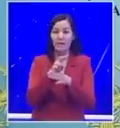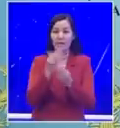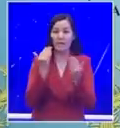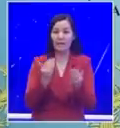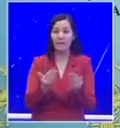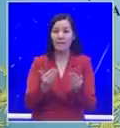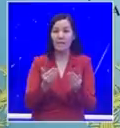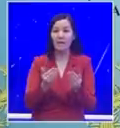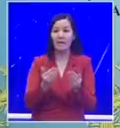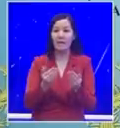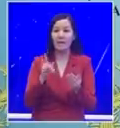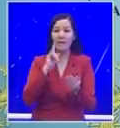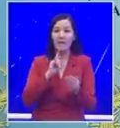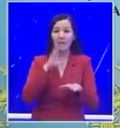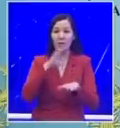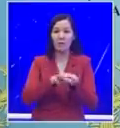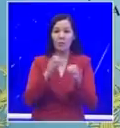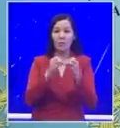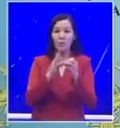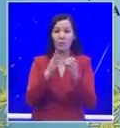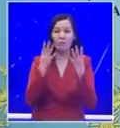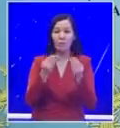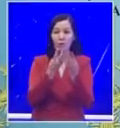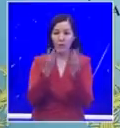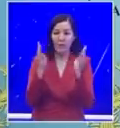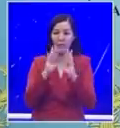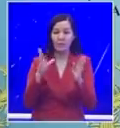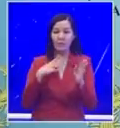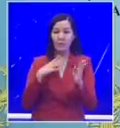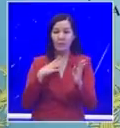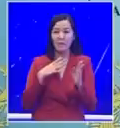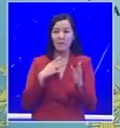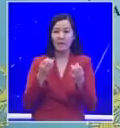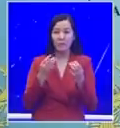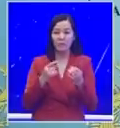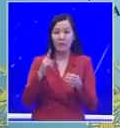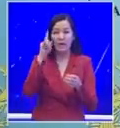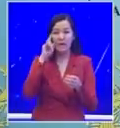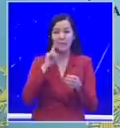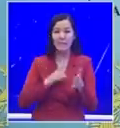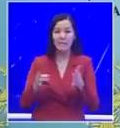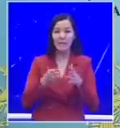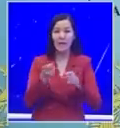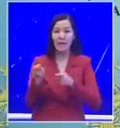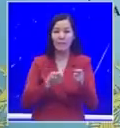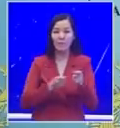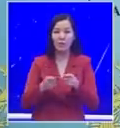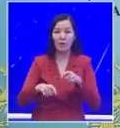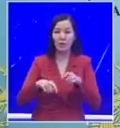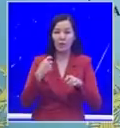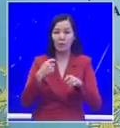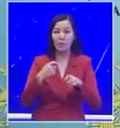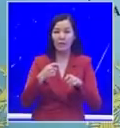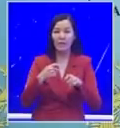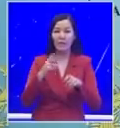уақытта тәртіп бұзушы ұсталып, 14 күндік карантинге орналастырылды. Сонда Қазақстан Республикасының әкімшілік құқық бұзушылық туралы